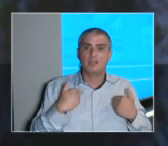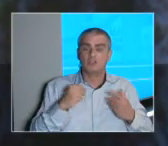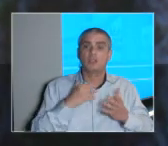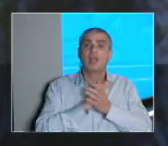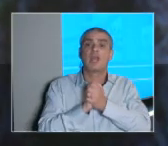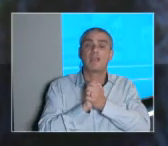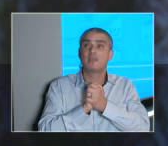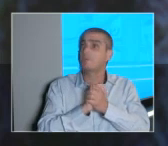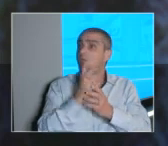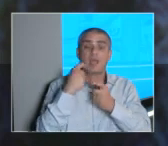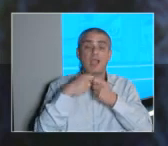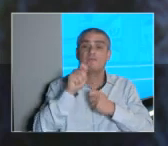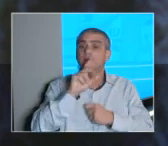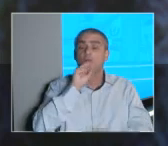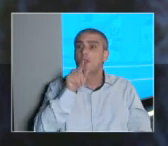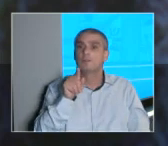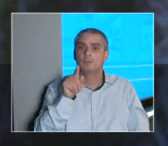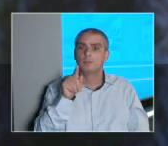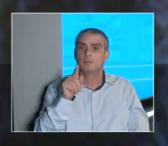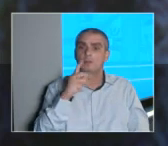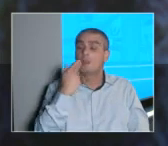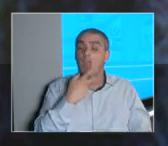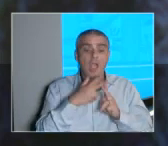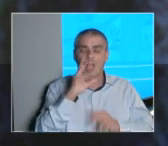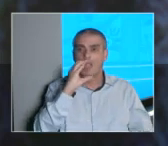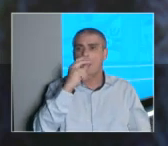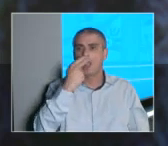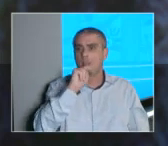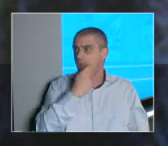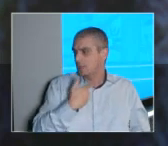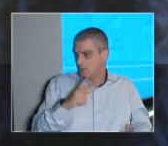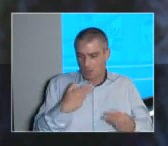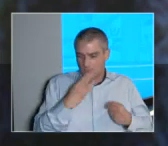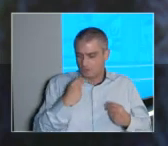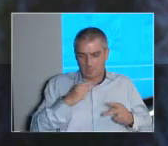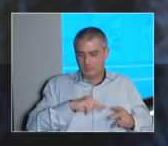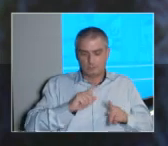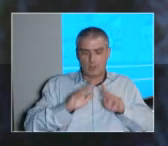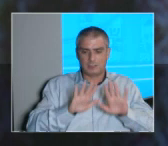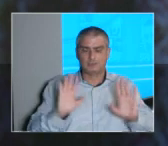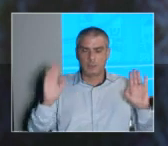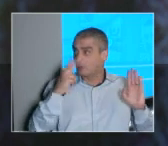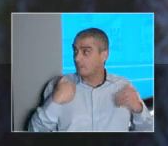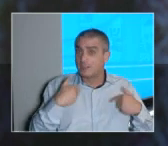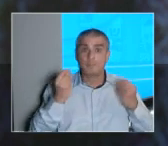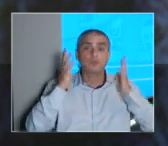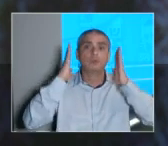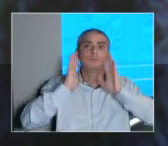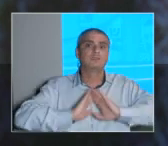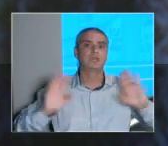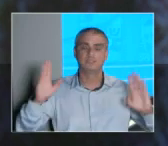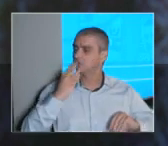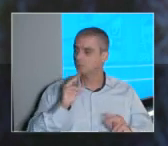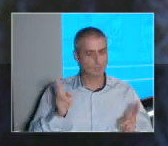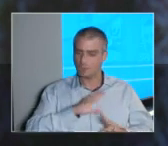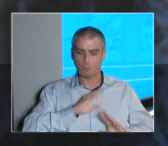לי חברים, לא היה חבר כנסת שעוד דיברתי איתו, פרט לכאן. אני לא יכול כיהודי לסבול גזענות בעיניי, זה דבר שהוא מזעזע, כי